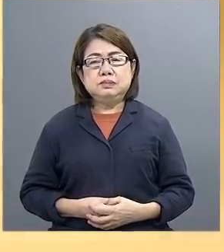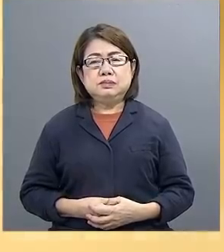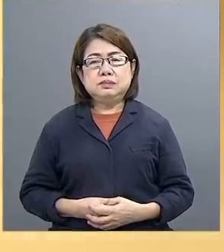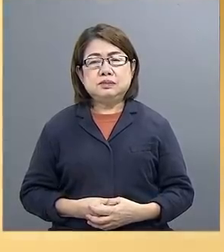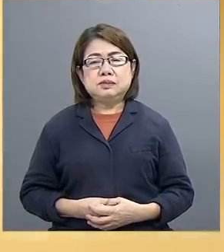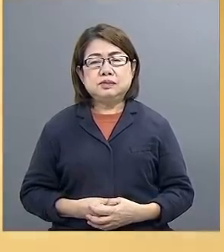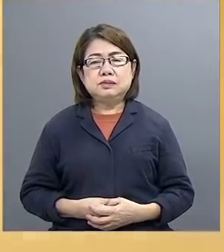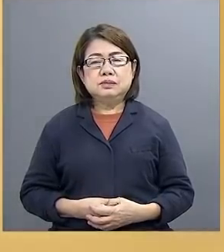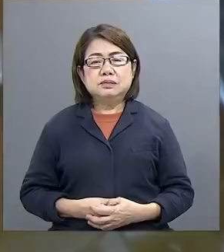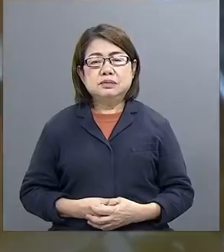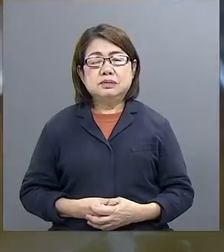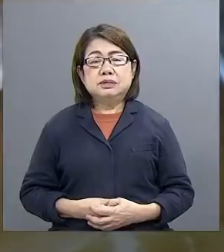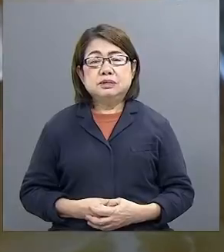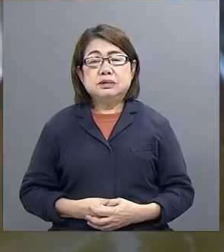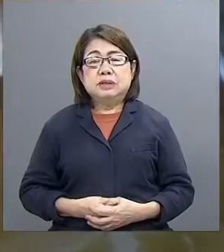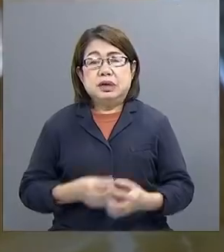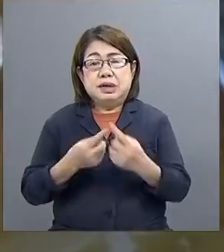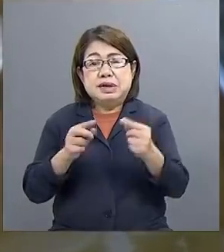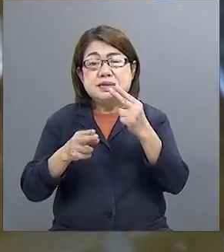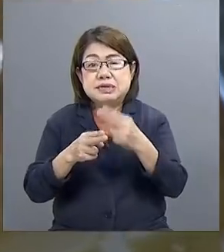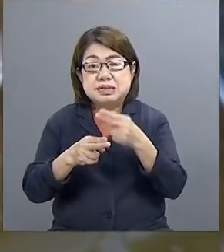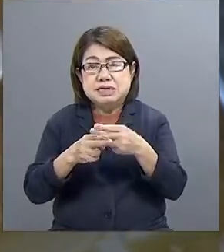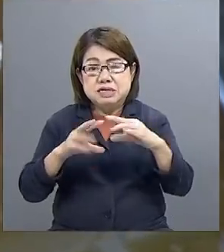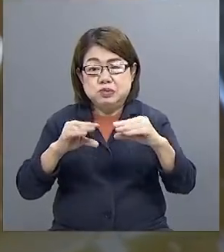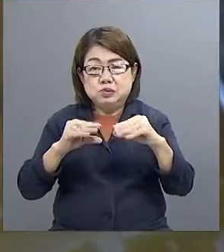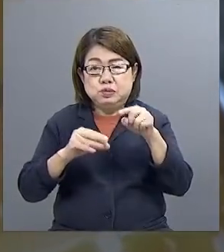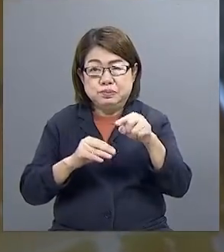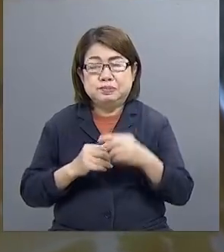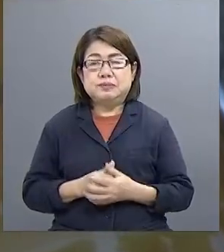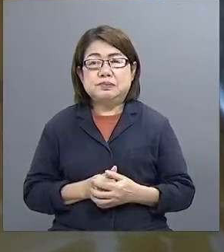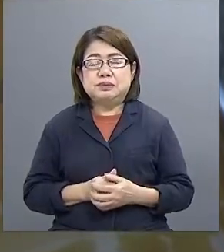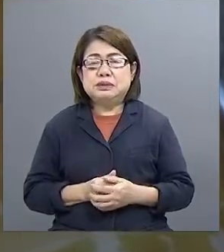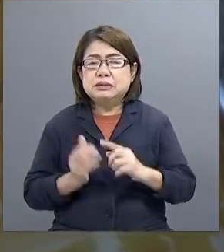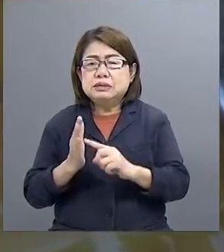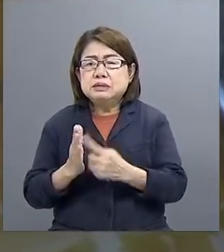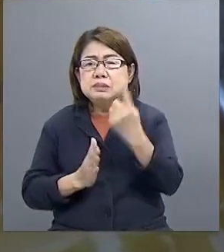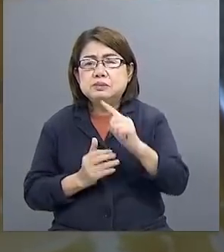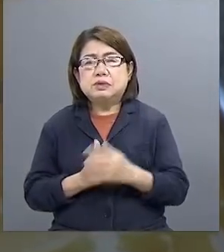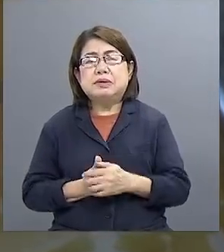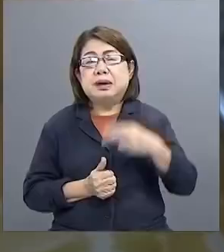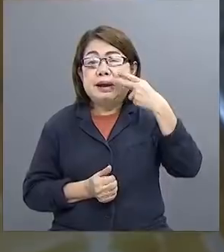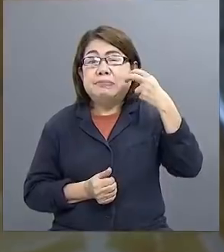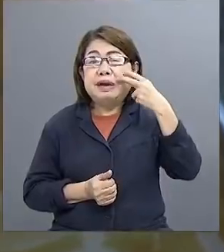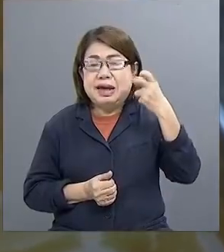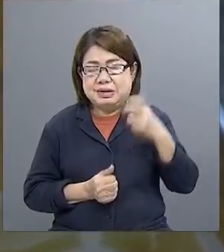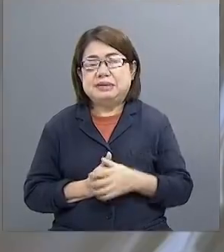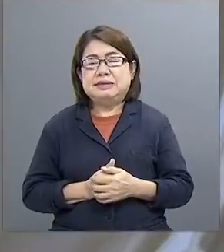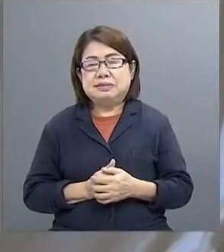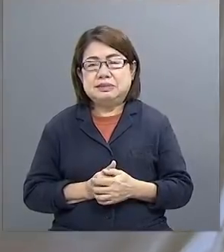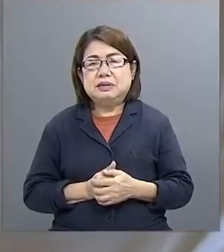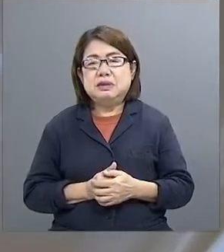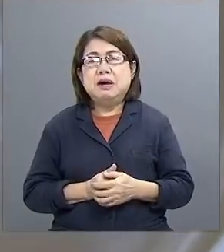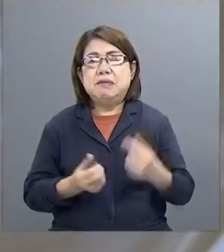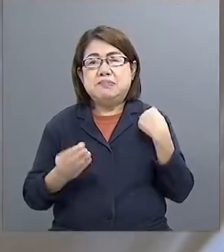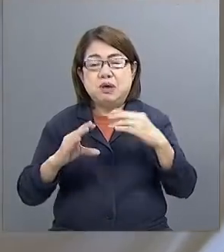สำหรับเมนู Oh Wellลูกโชคร้ายแก้วเริ่มจากใช้น้ำแข็งไสเป็นตัวหลักจัดด้วยวุ้นโอ้เอ๋